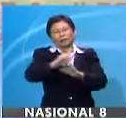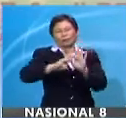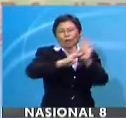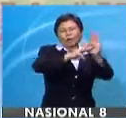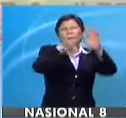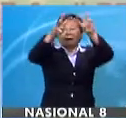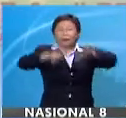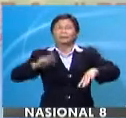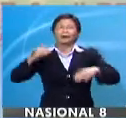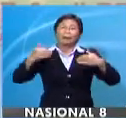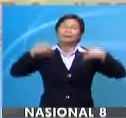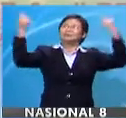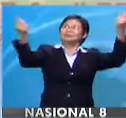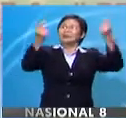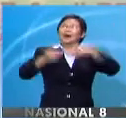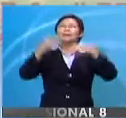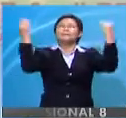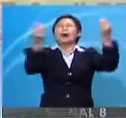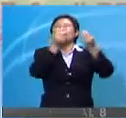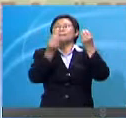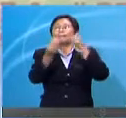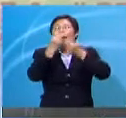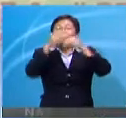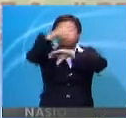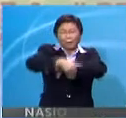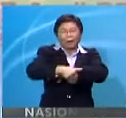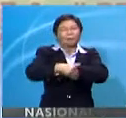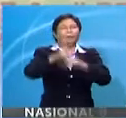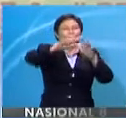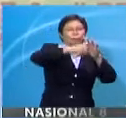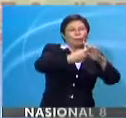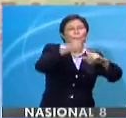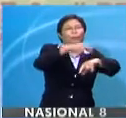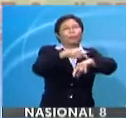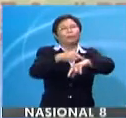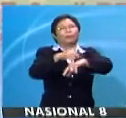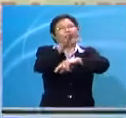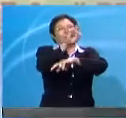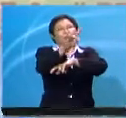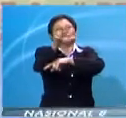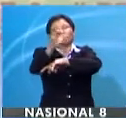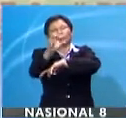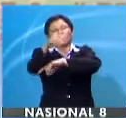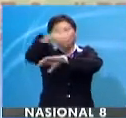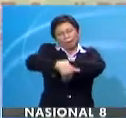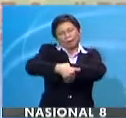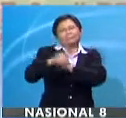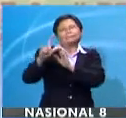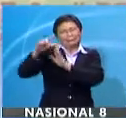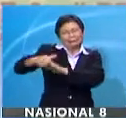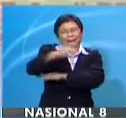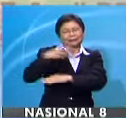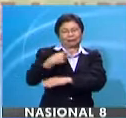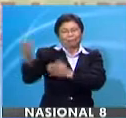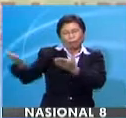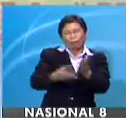perwakilan ASEAN akan diraikan dalam majlis makan malam gala yang akan bermula kira-kira pada pukul 8.30 malam nanti. Kami